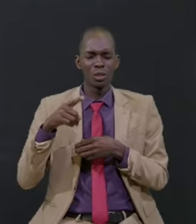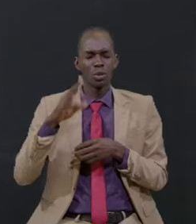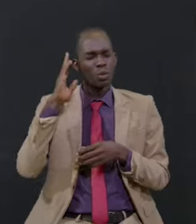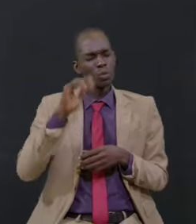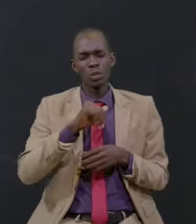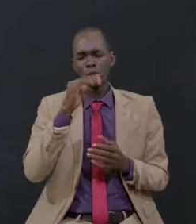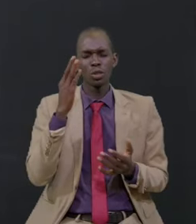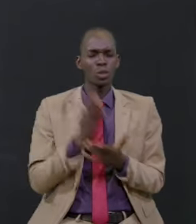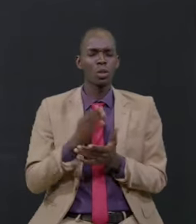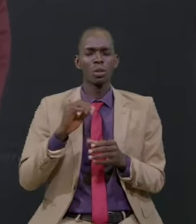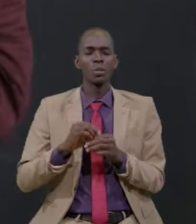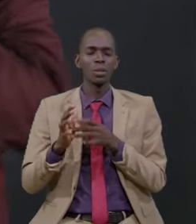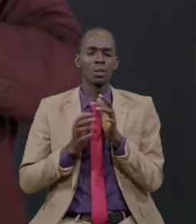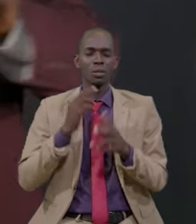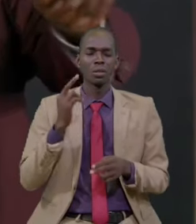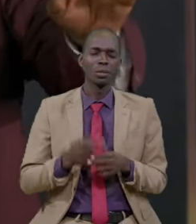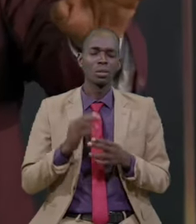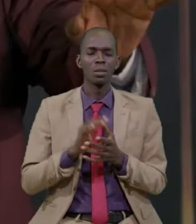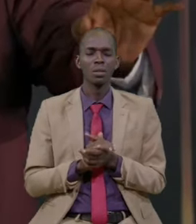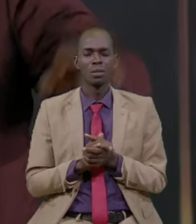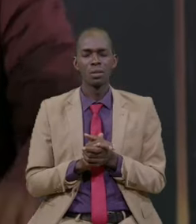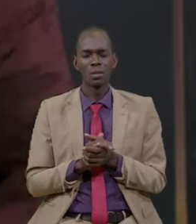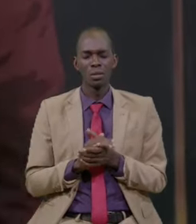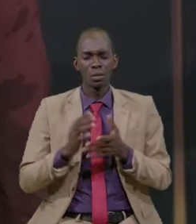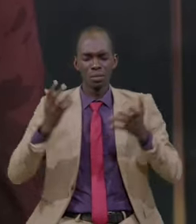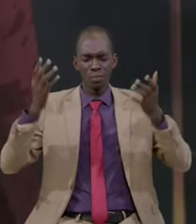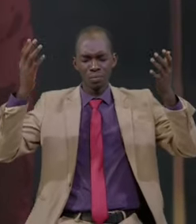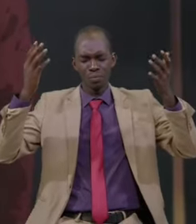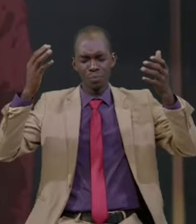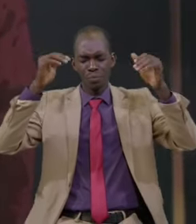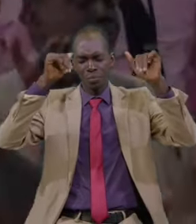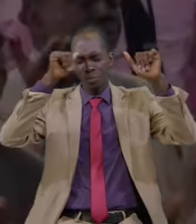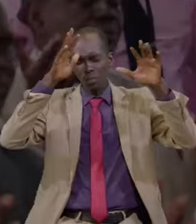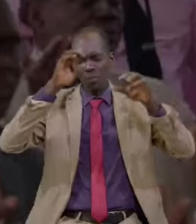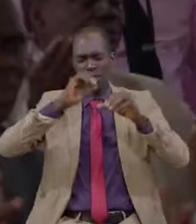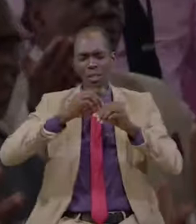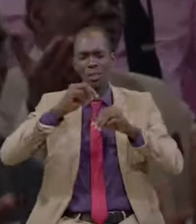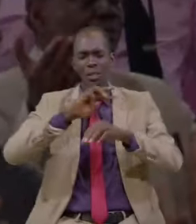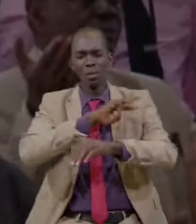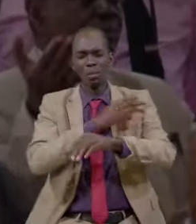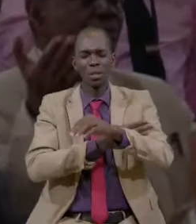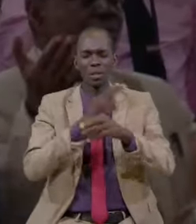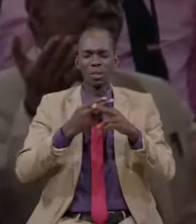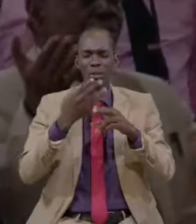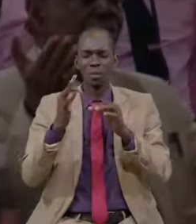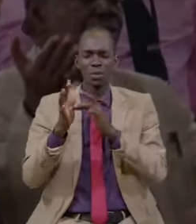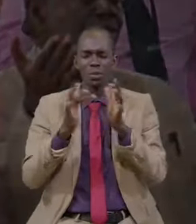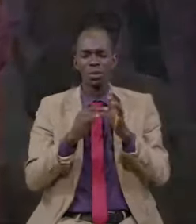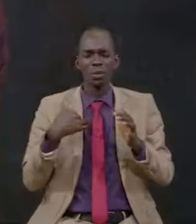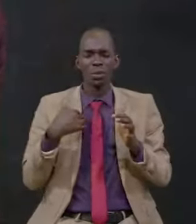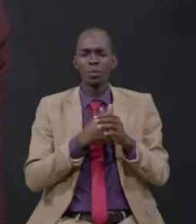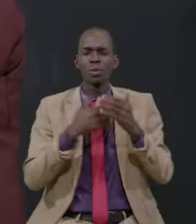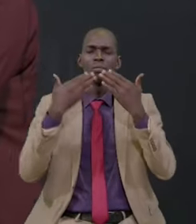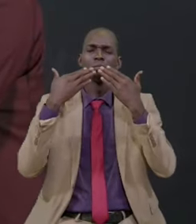t'arrêter. Lève ses mains, Père, au nom puissant de Jésus, nous te remercions.